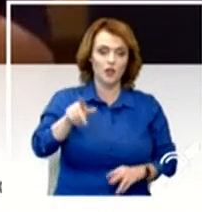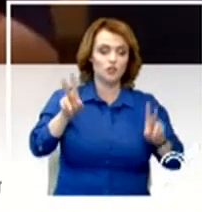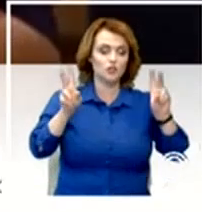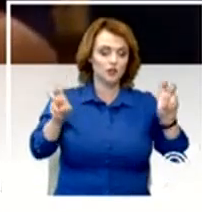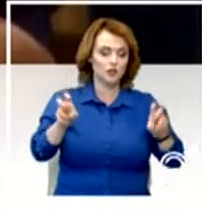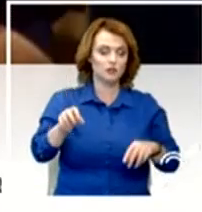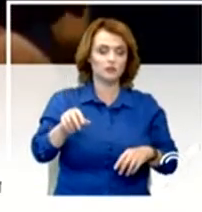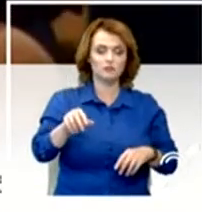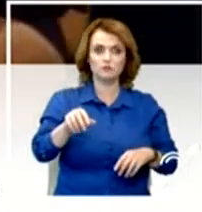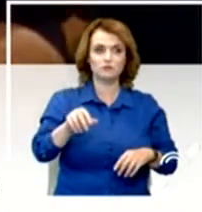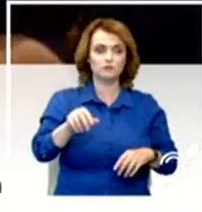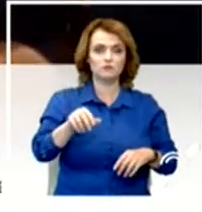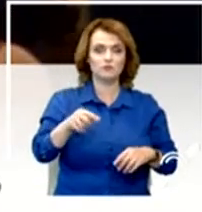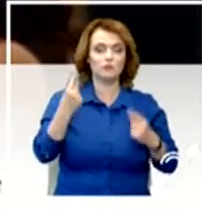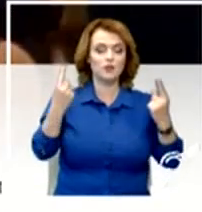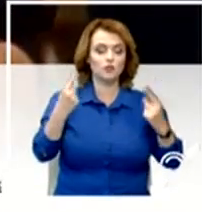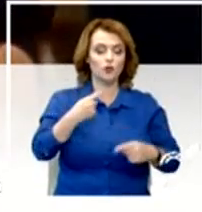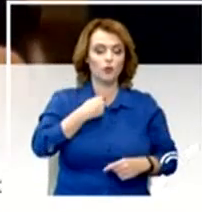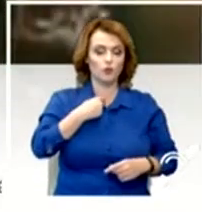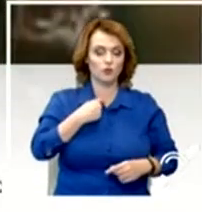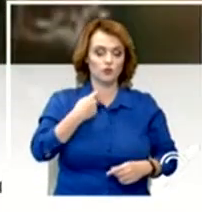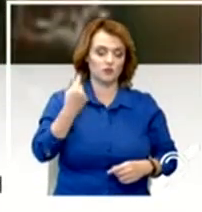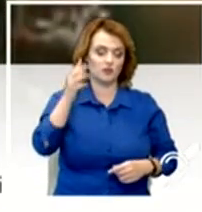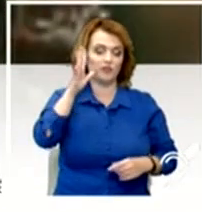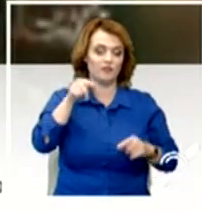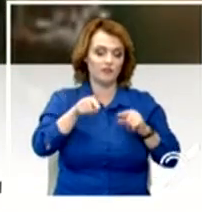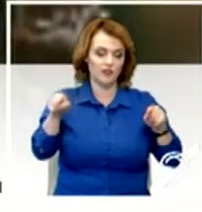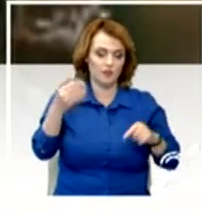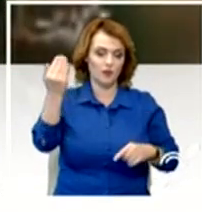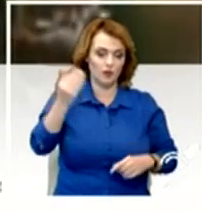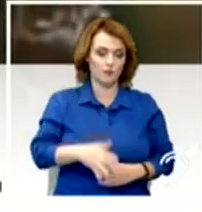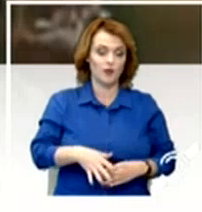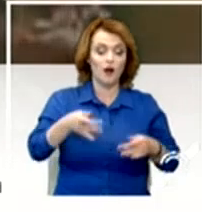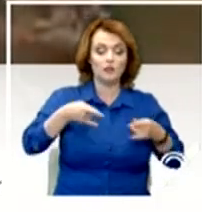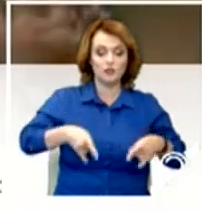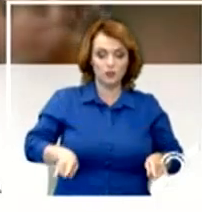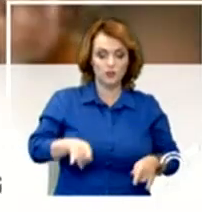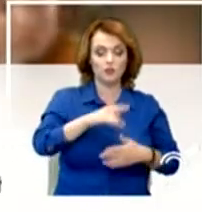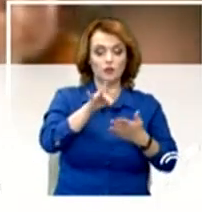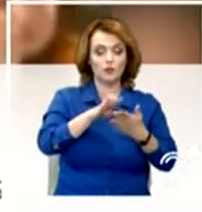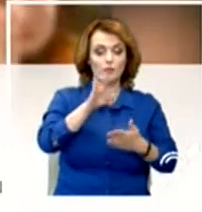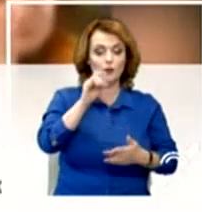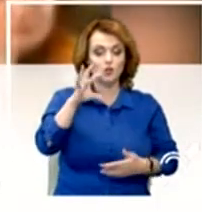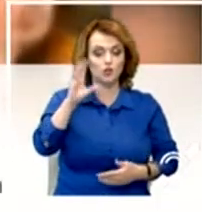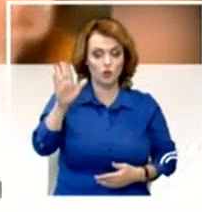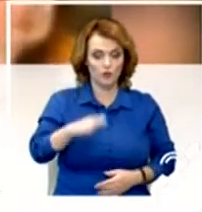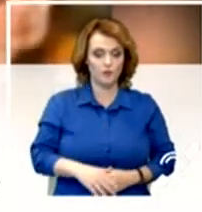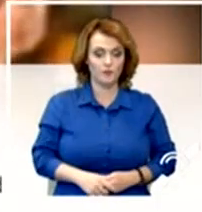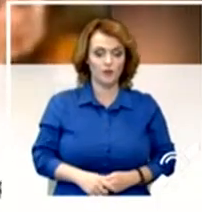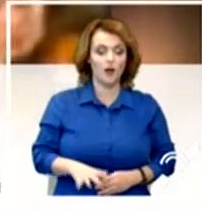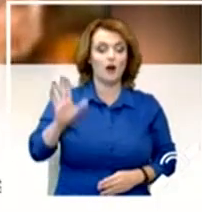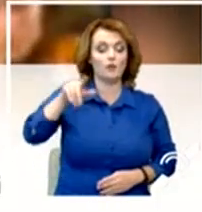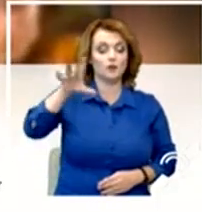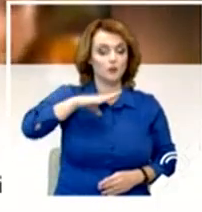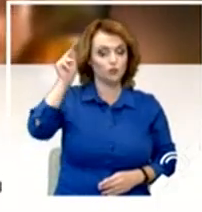dintre marile voci ale timpului nostru. Născută la Giurgiu și formată la Brașov și Cluj, iar apoi la prestigioasa școală de canto de la